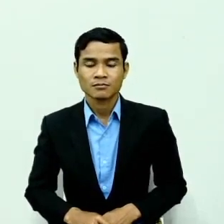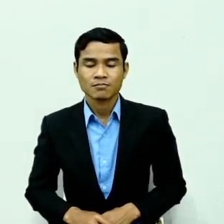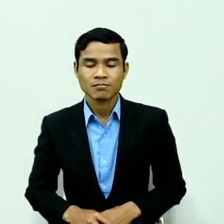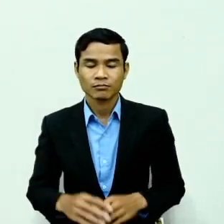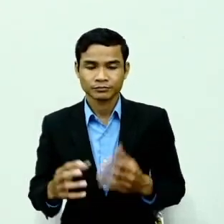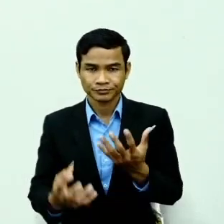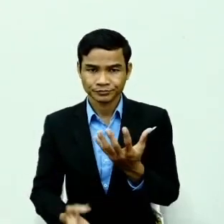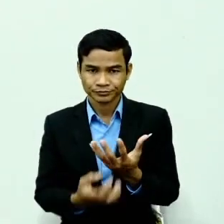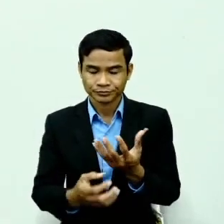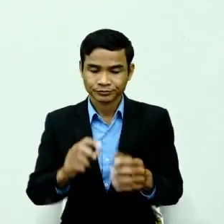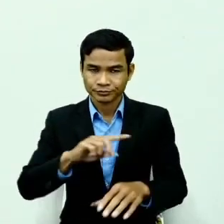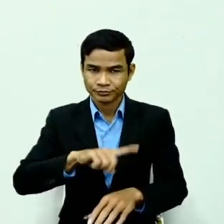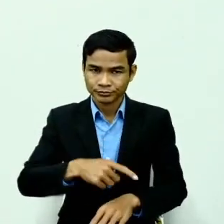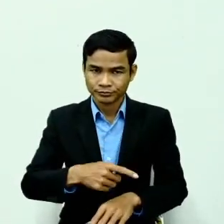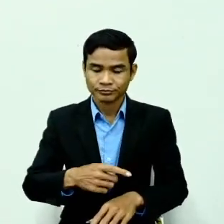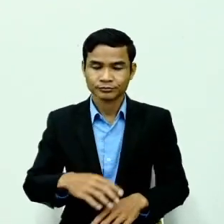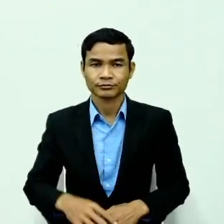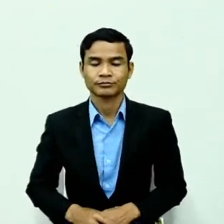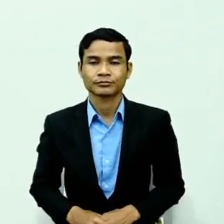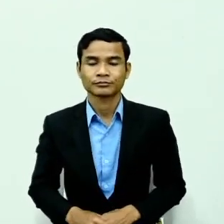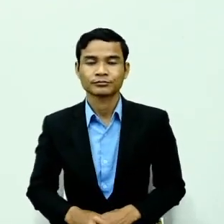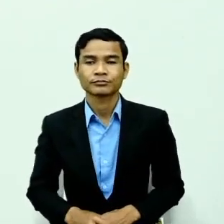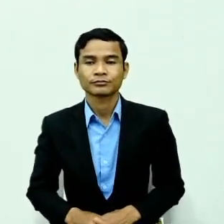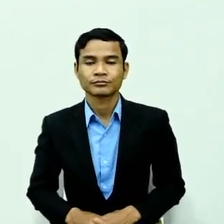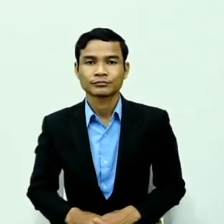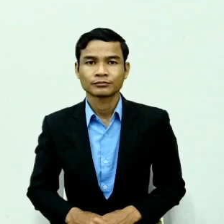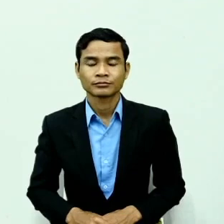rung ngọt